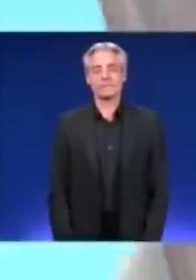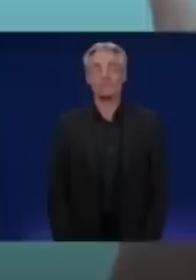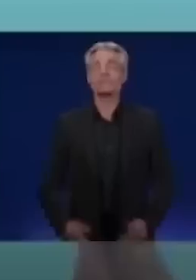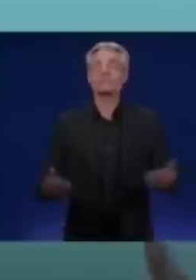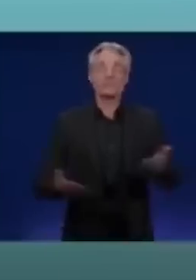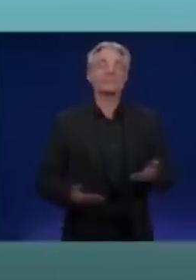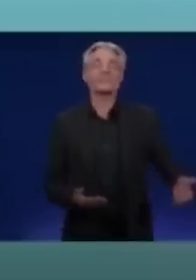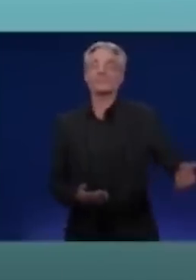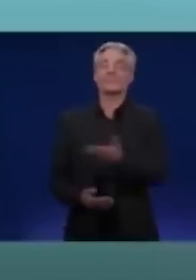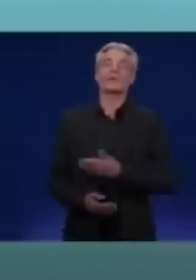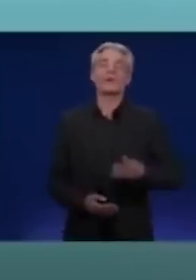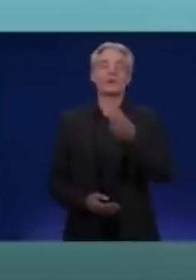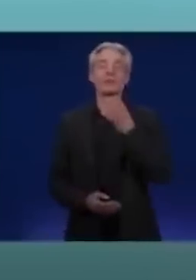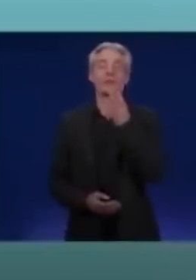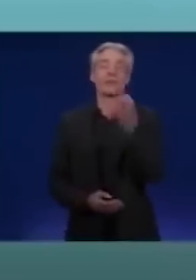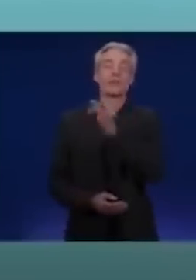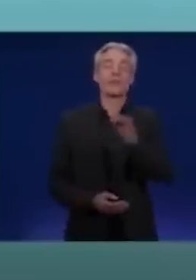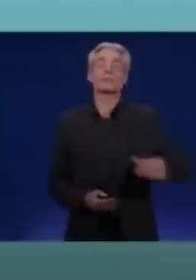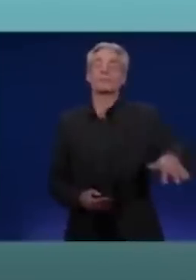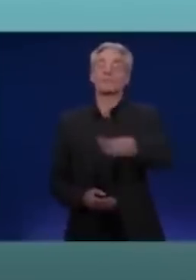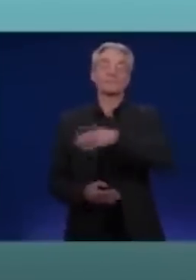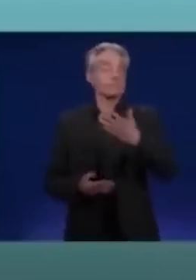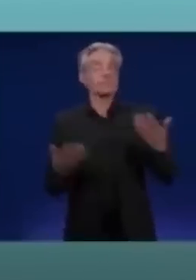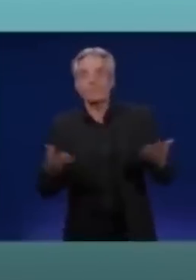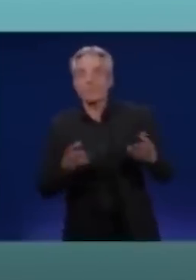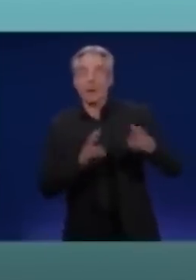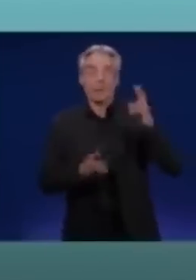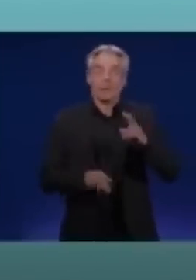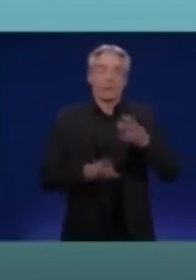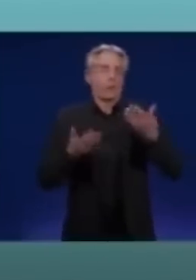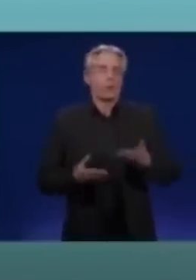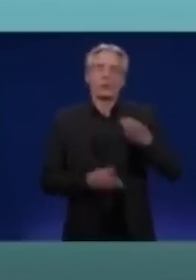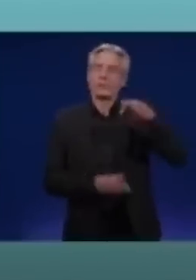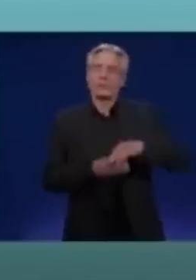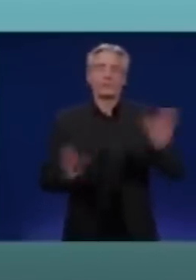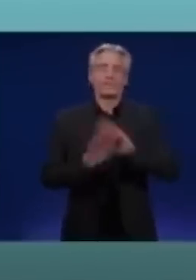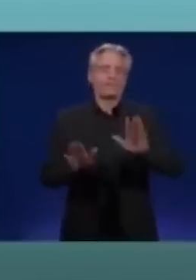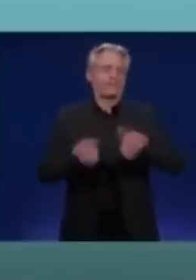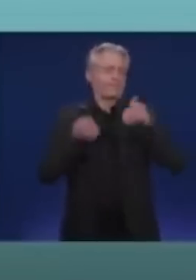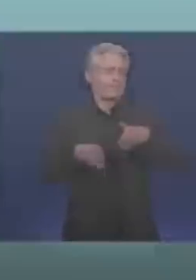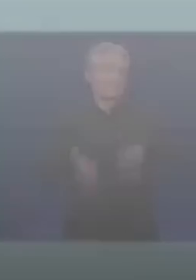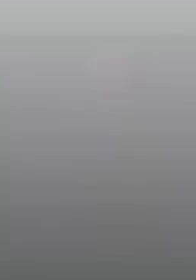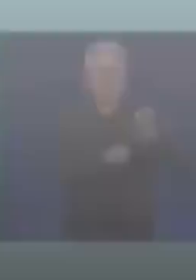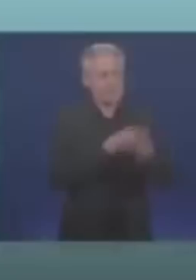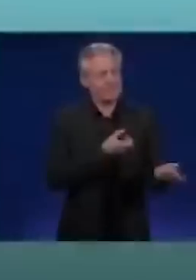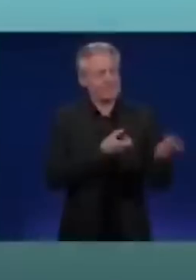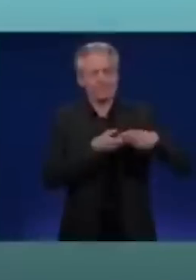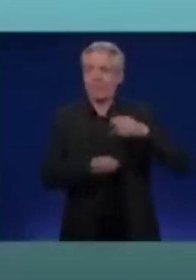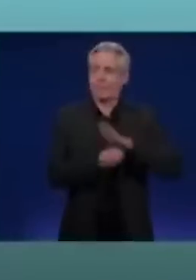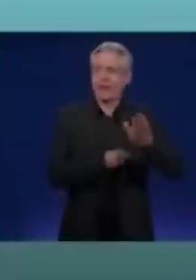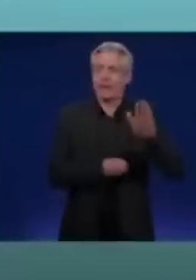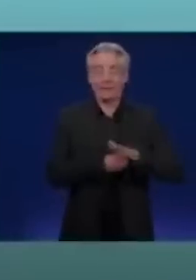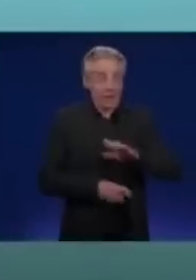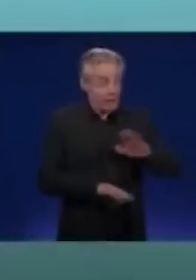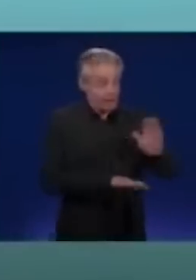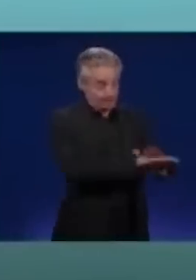À tous nos compatriotes qui se sont tournés vers l'abstention ou le vote extrême, je